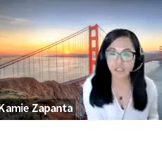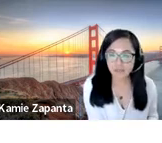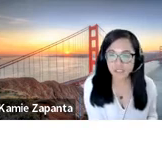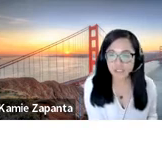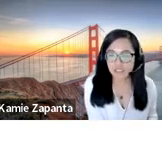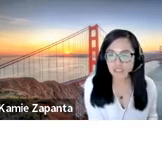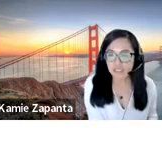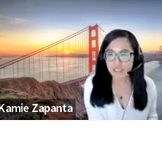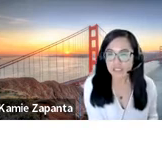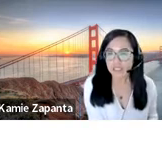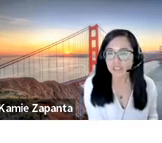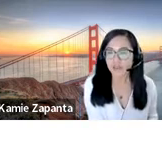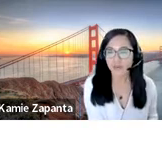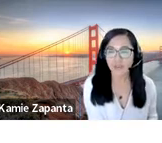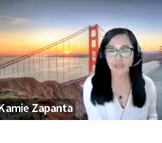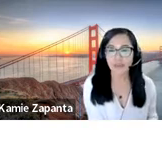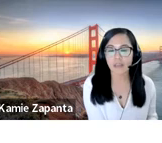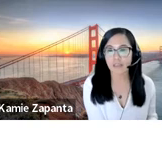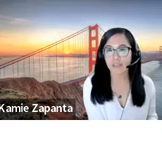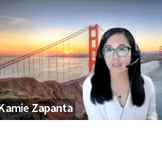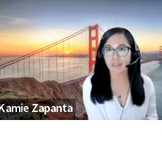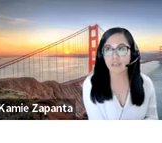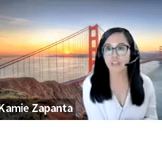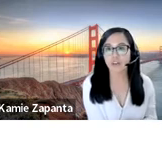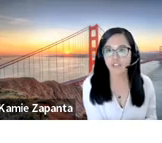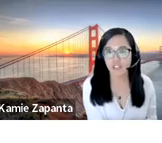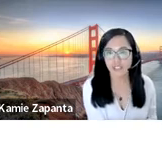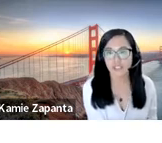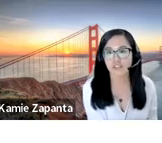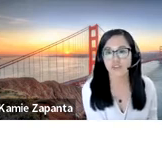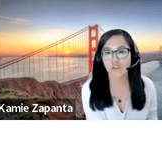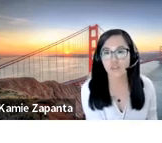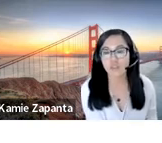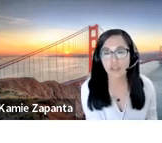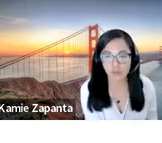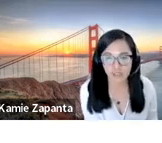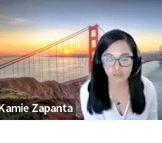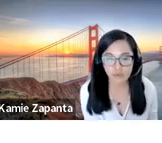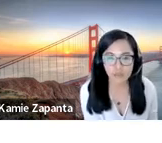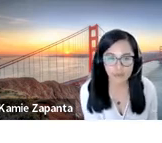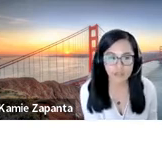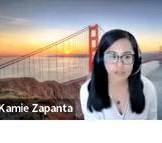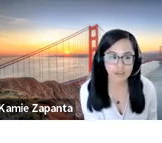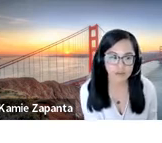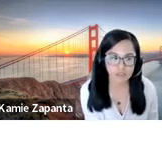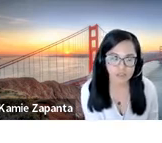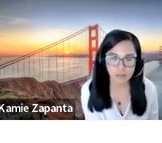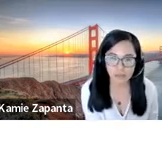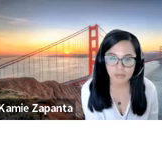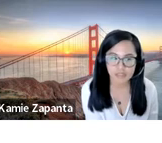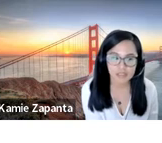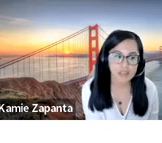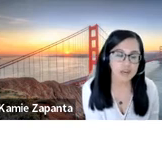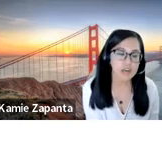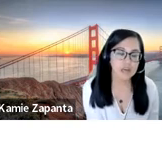develop the skills that they need or and the knowledge that they need to know to get ready for competitive integrated employment.